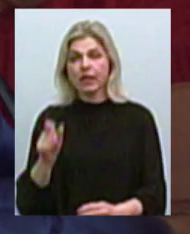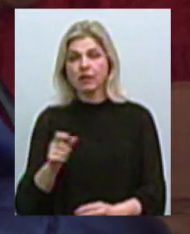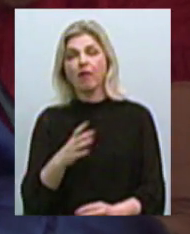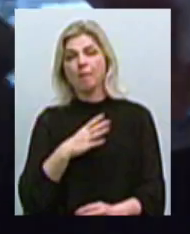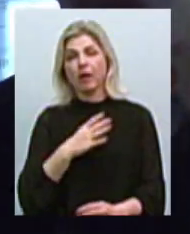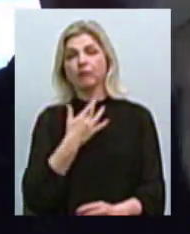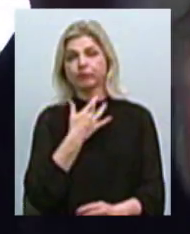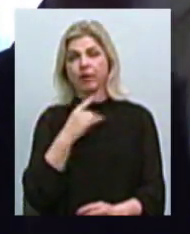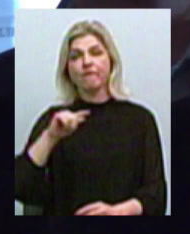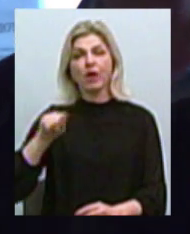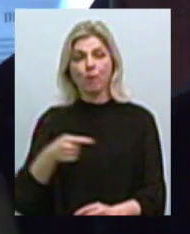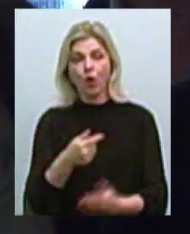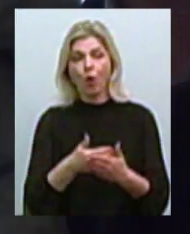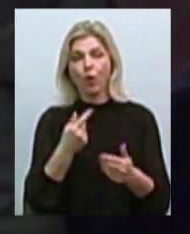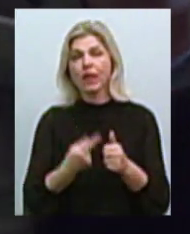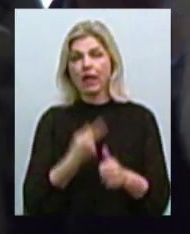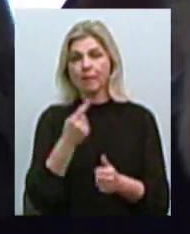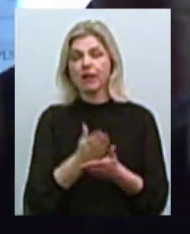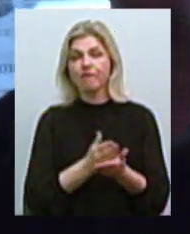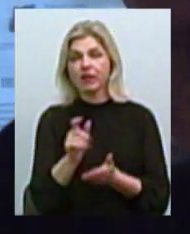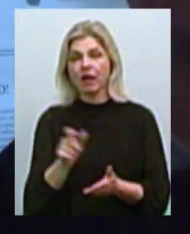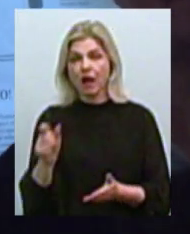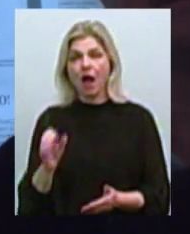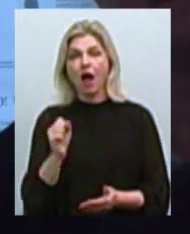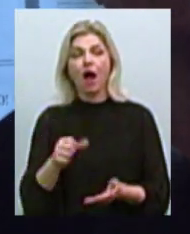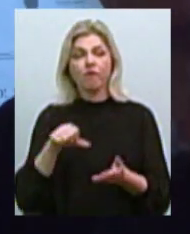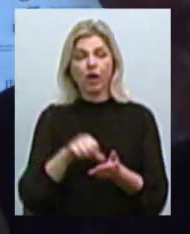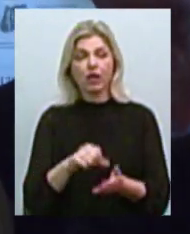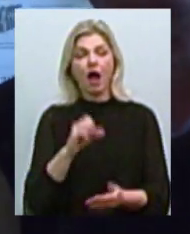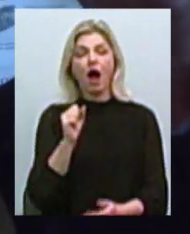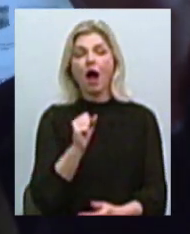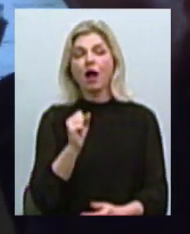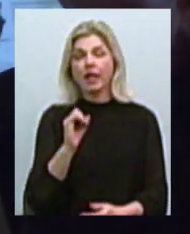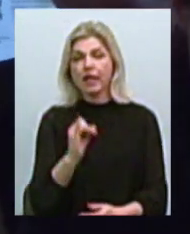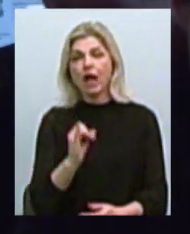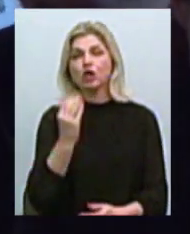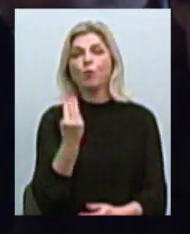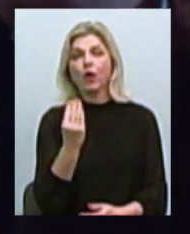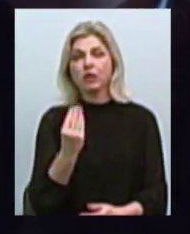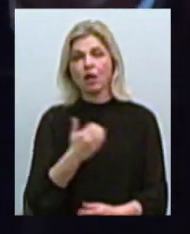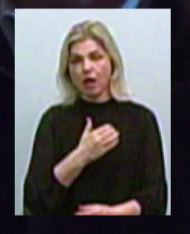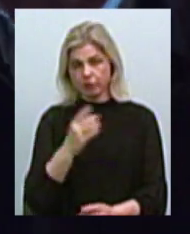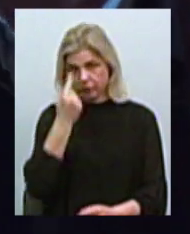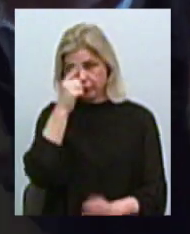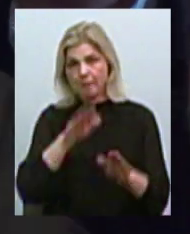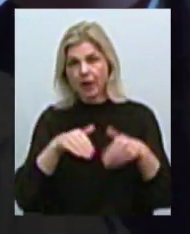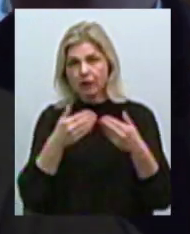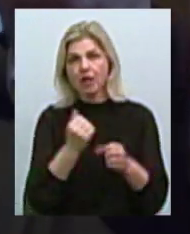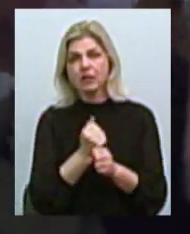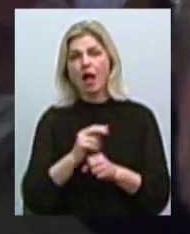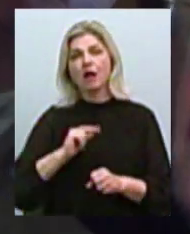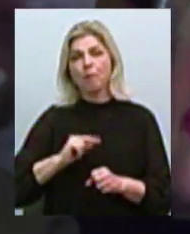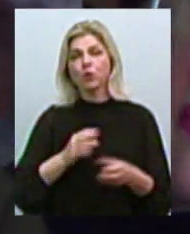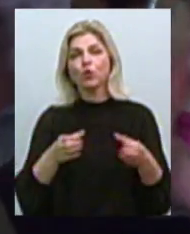ветеранів. А голова Асоціації учасників та інвалідів АТО Ілля Шполянський запропонував створити робочу групу з експертів, медиків, юристів, ветеранів